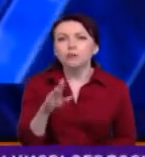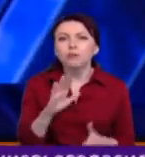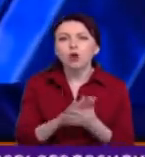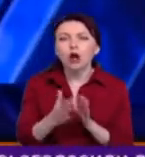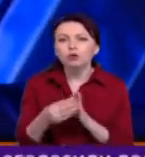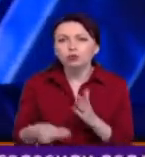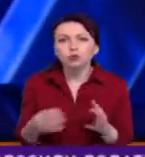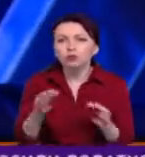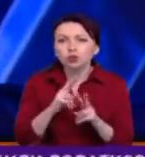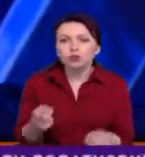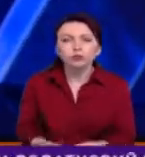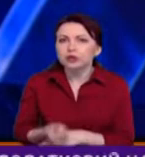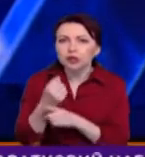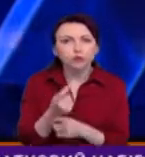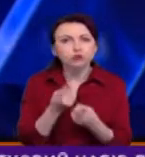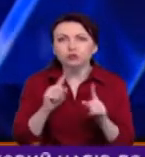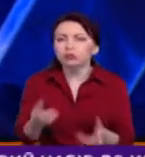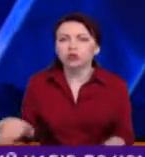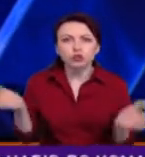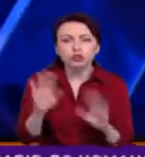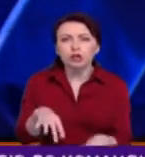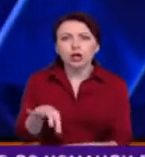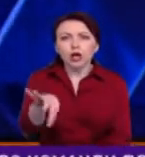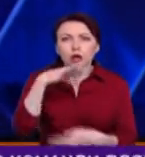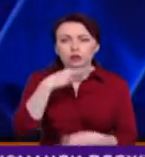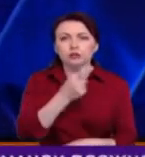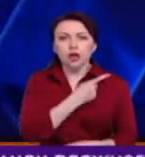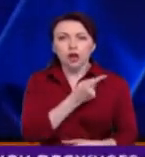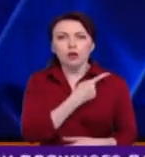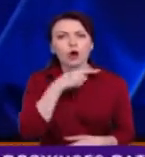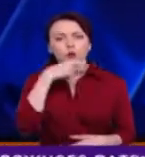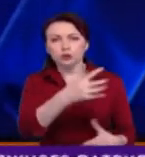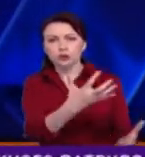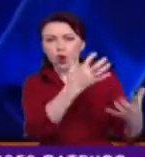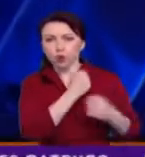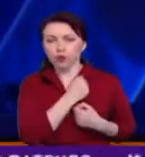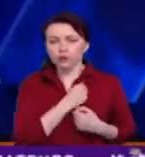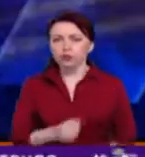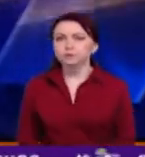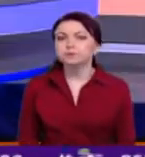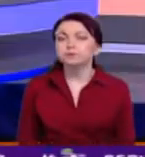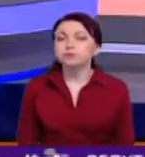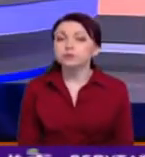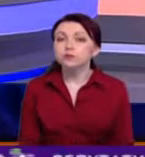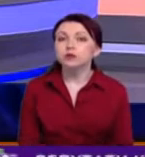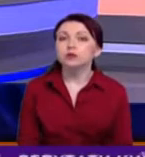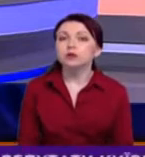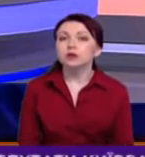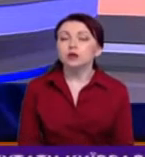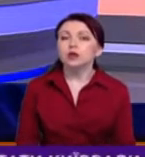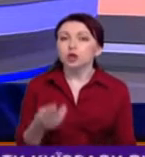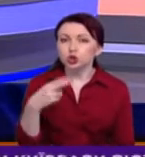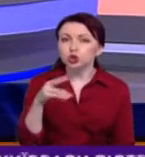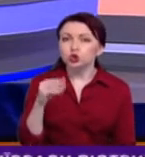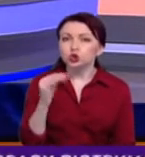ніхто не підтримав, чому ж ми залишилися наодинці з російською окупацією. Тобто ви теж вважаєте, що от ця заява цього Джуліані,